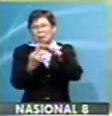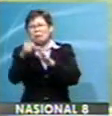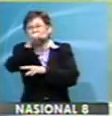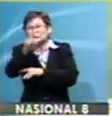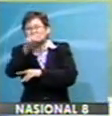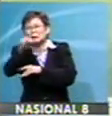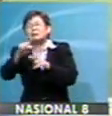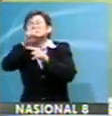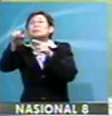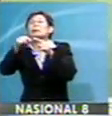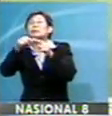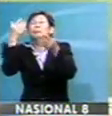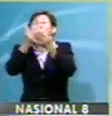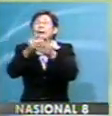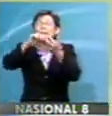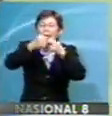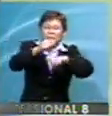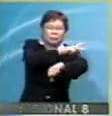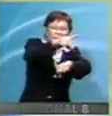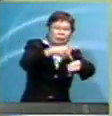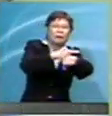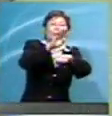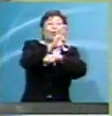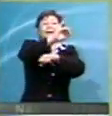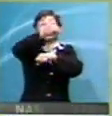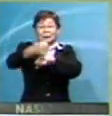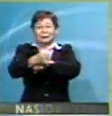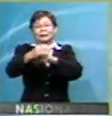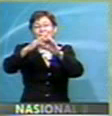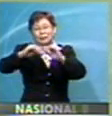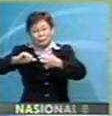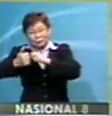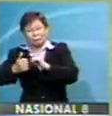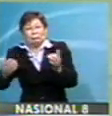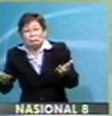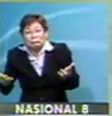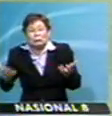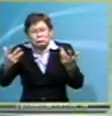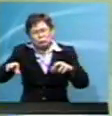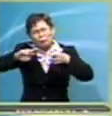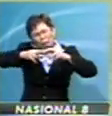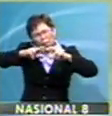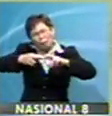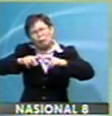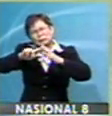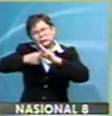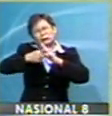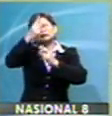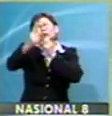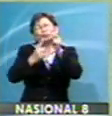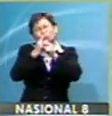sampai Bilakah masalah Padang di stadum nasional akan selesai walaupun sudah diperbaiki sejak